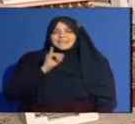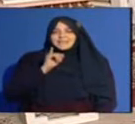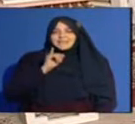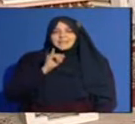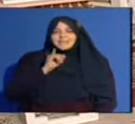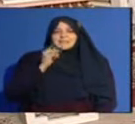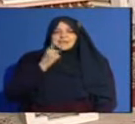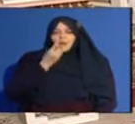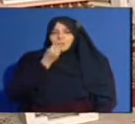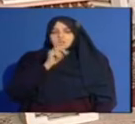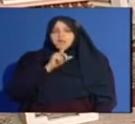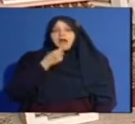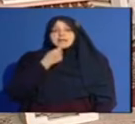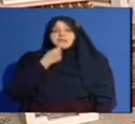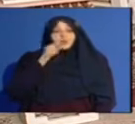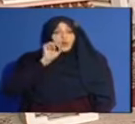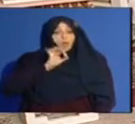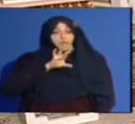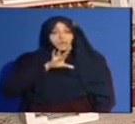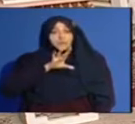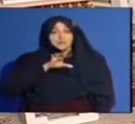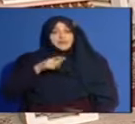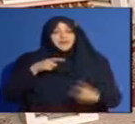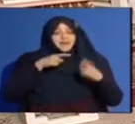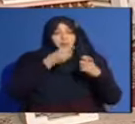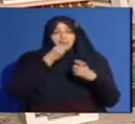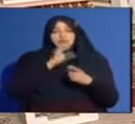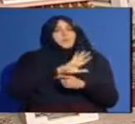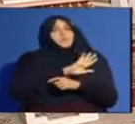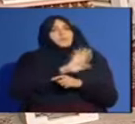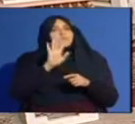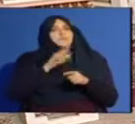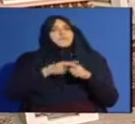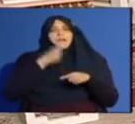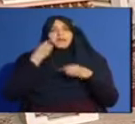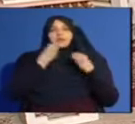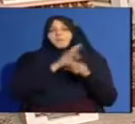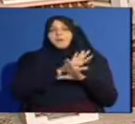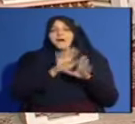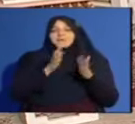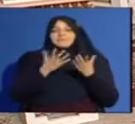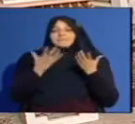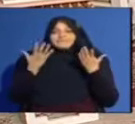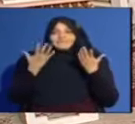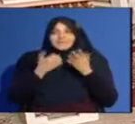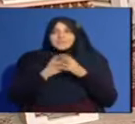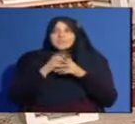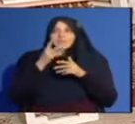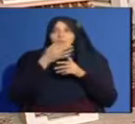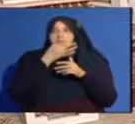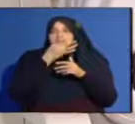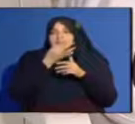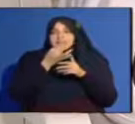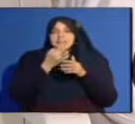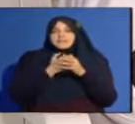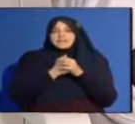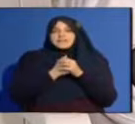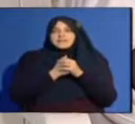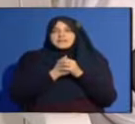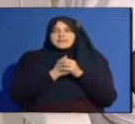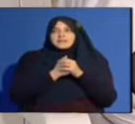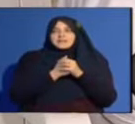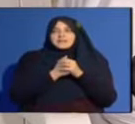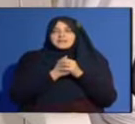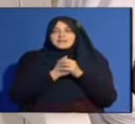هكذا. اي نعم. فبالتالي بعد نصحناهم بالعمل باستثمار بعض القواعد القانونية عندهم